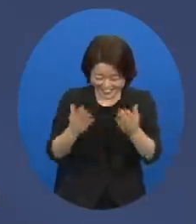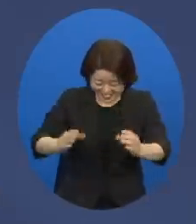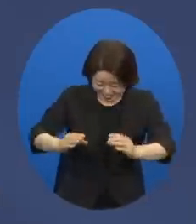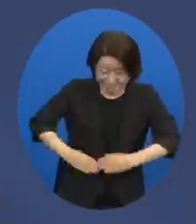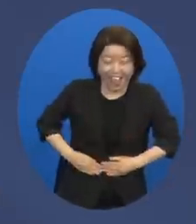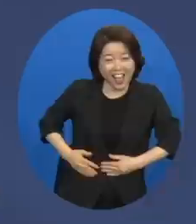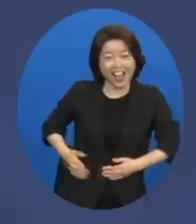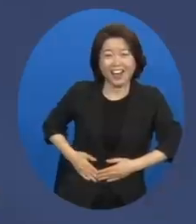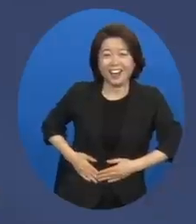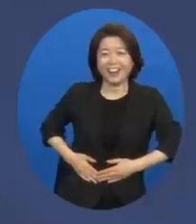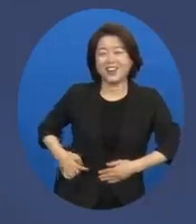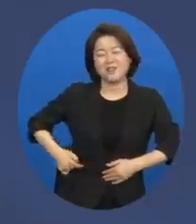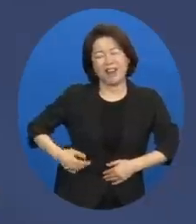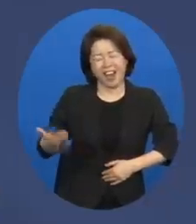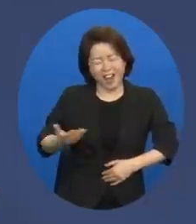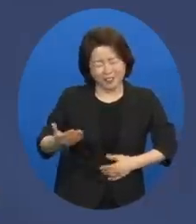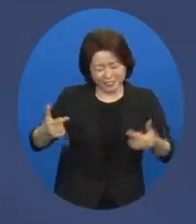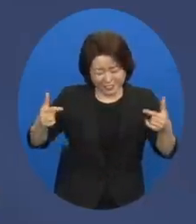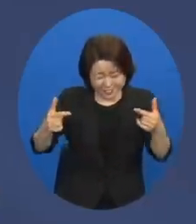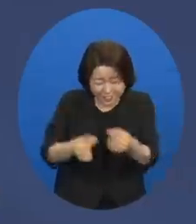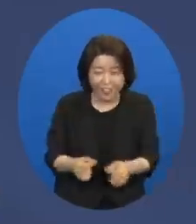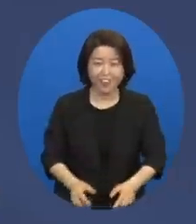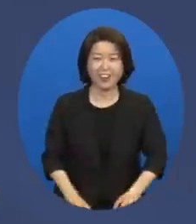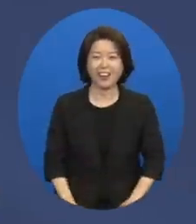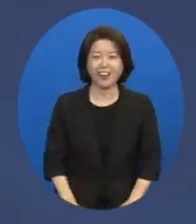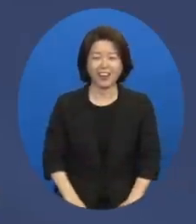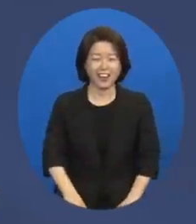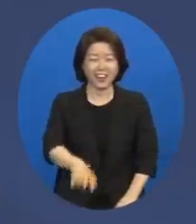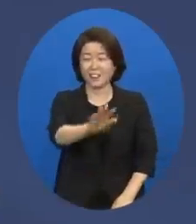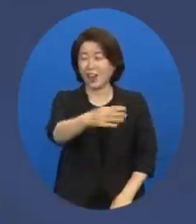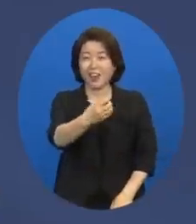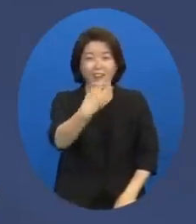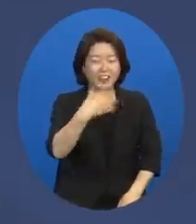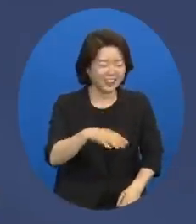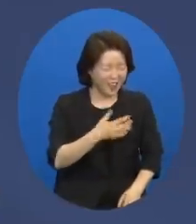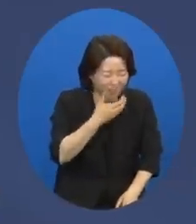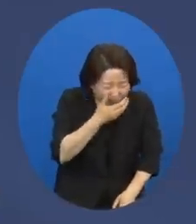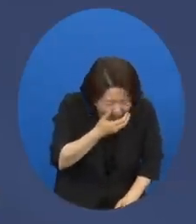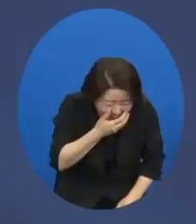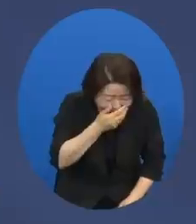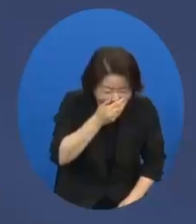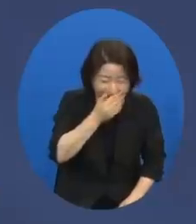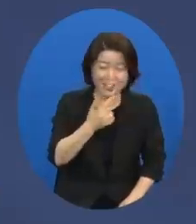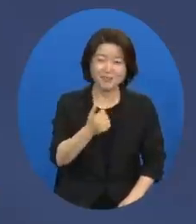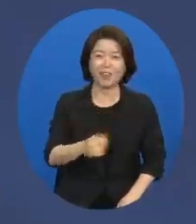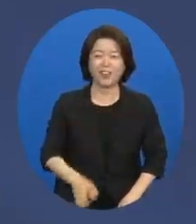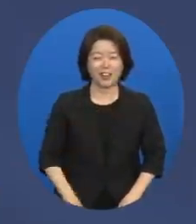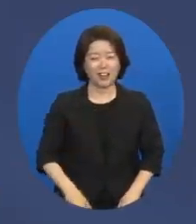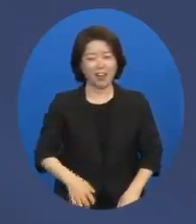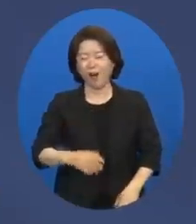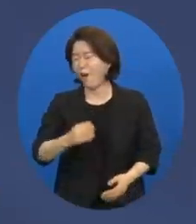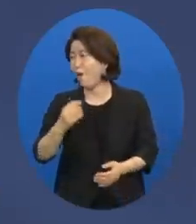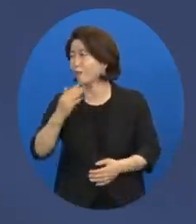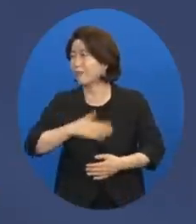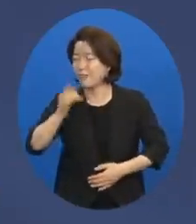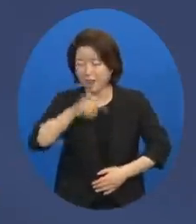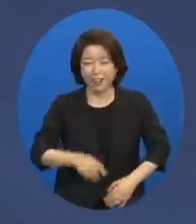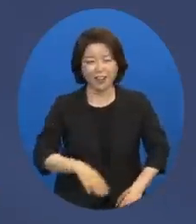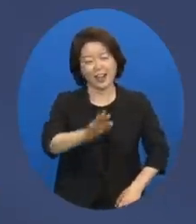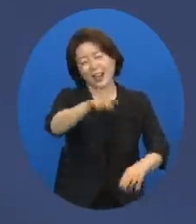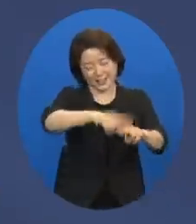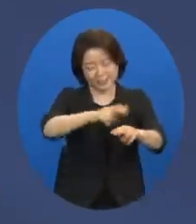복통이 가라앉았다는 거예요. 나 토할 뻔했어. 너무 재수없어. 앉으라고 그래. 그 당장 앉으라고